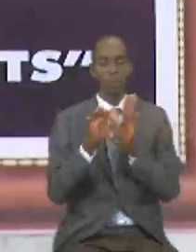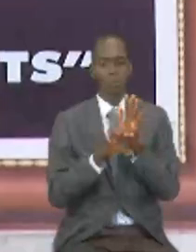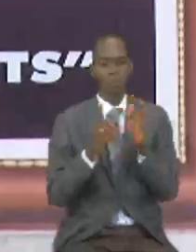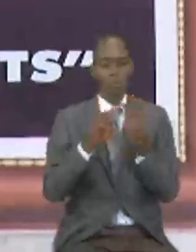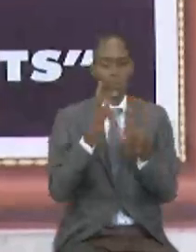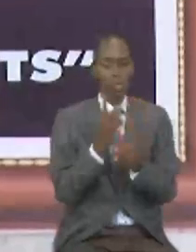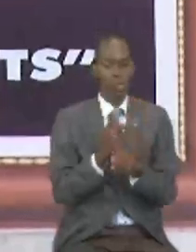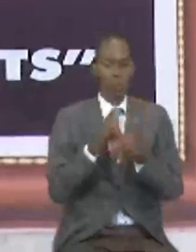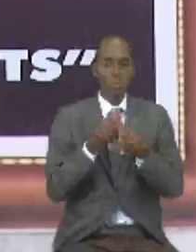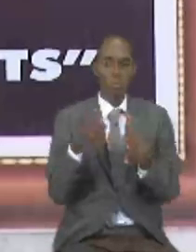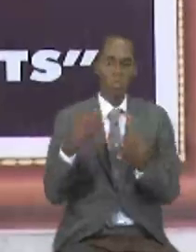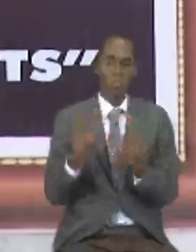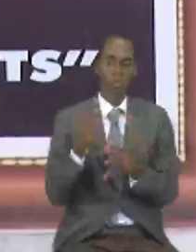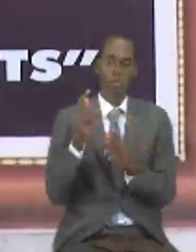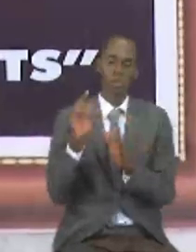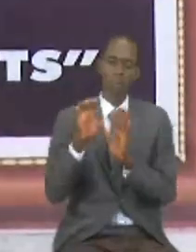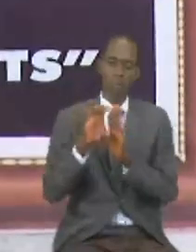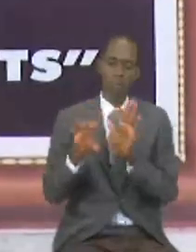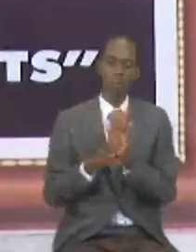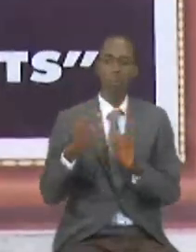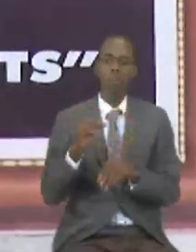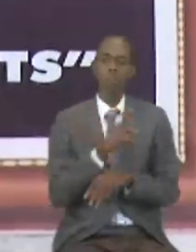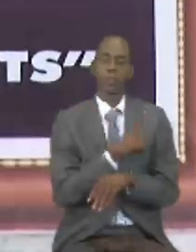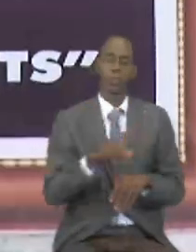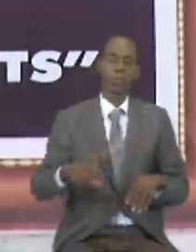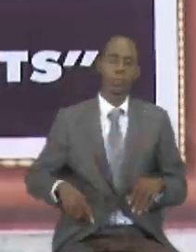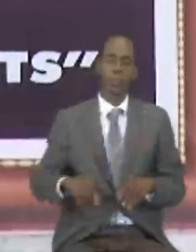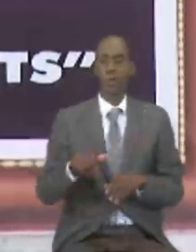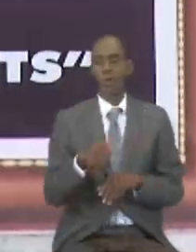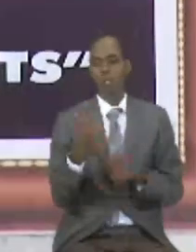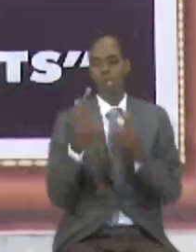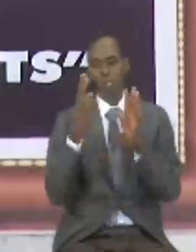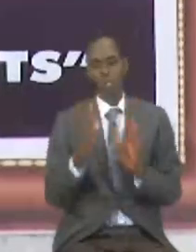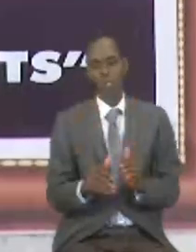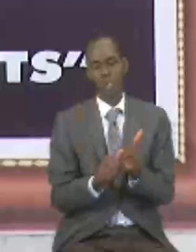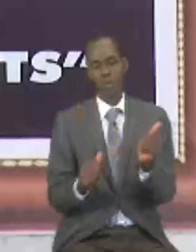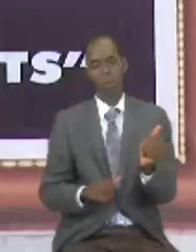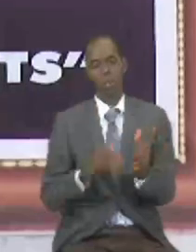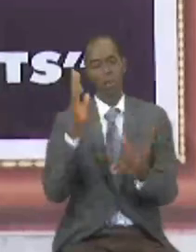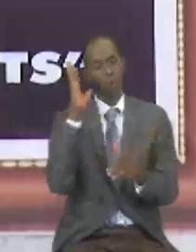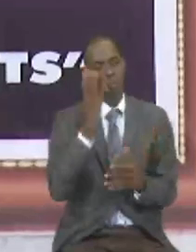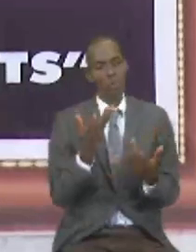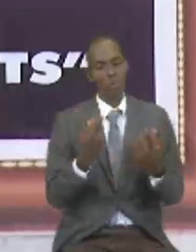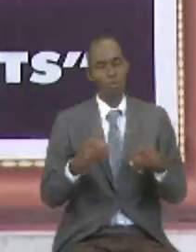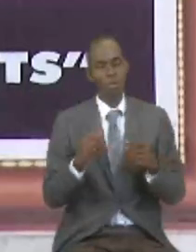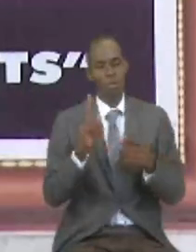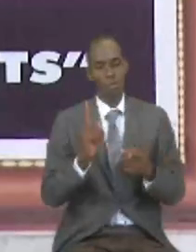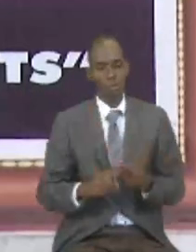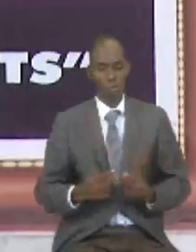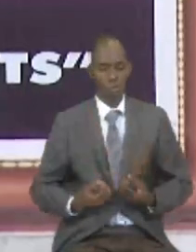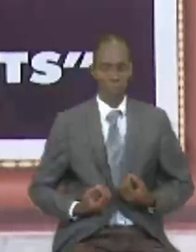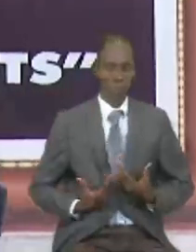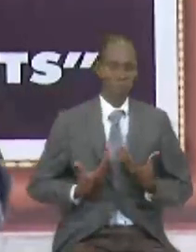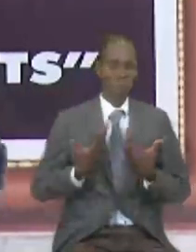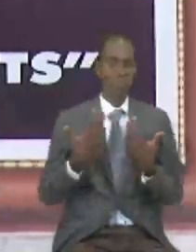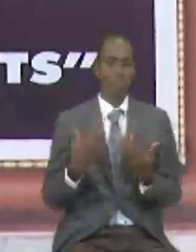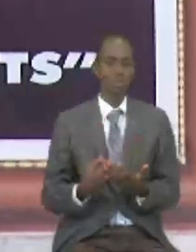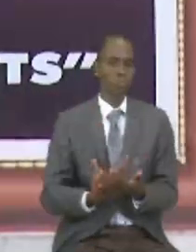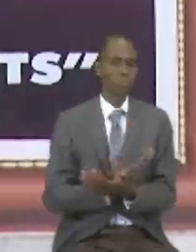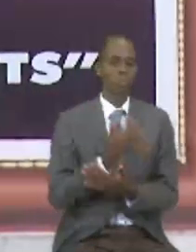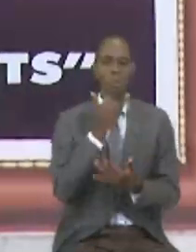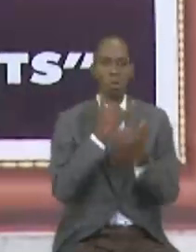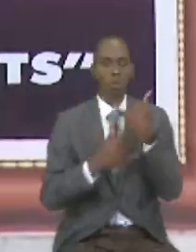commandement du Seigneur. Et tous ceux qui rétrogradent, qui sont pécheurs et qui veulent vous influencer, vous allez, « Éloignez-vous de moi, parce que j'ai